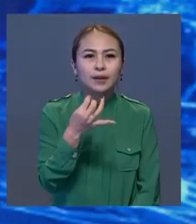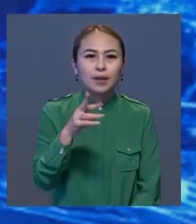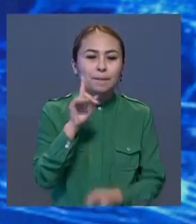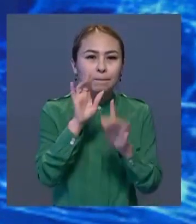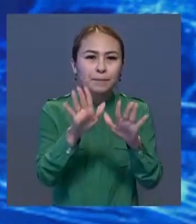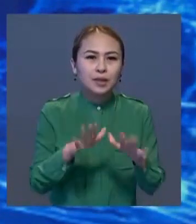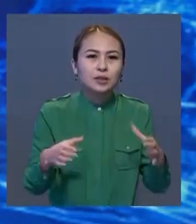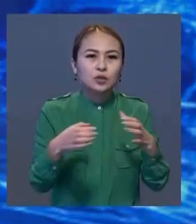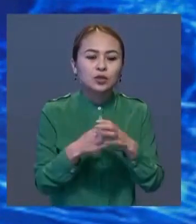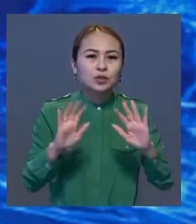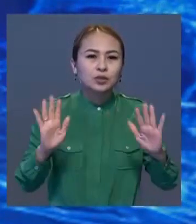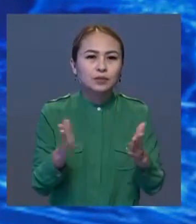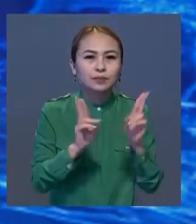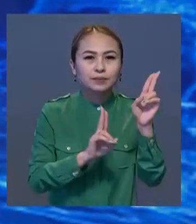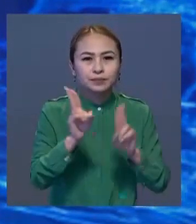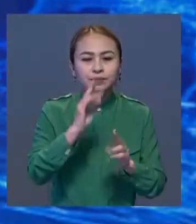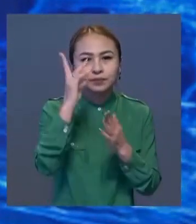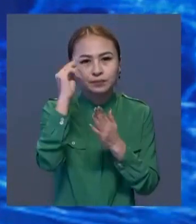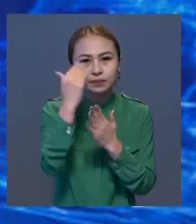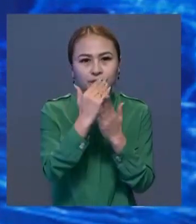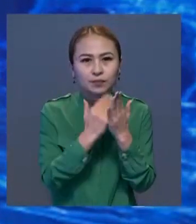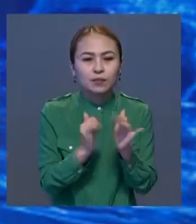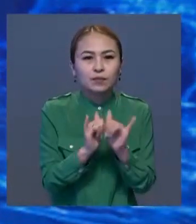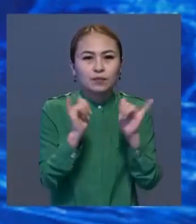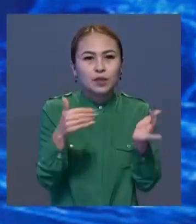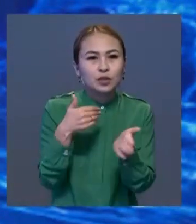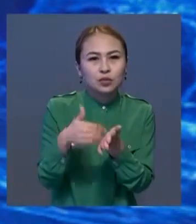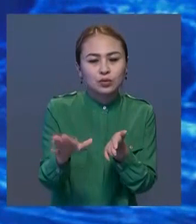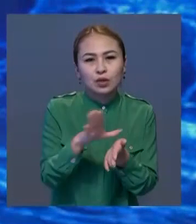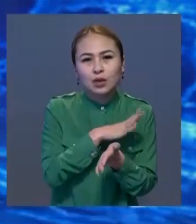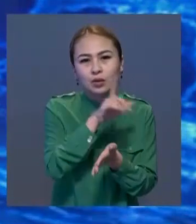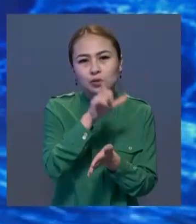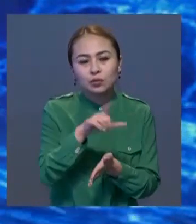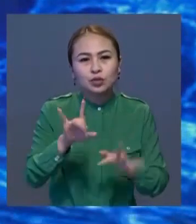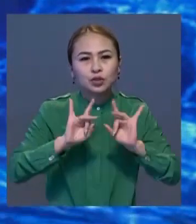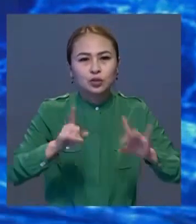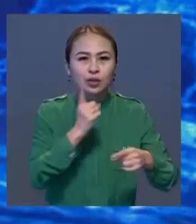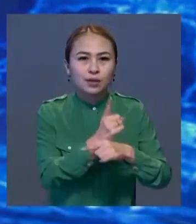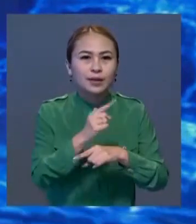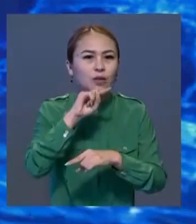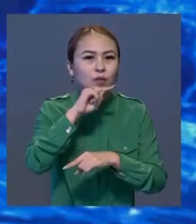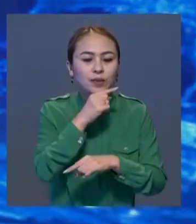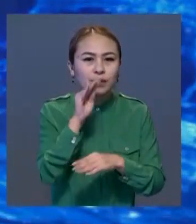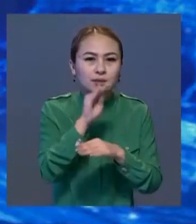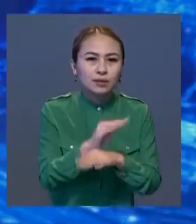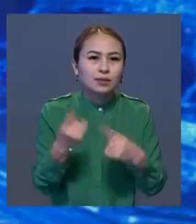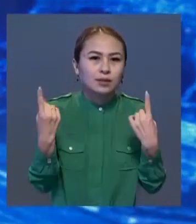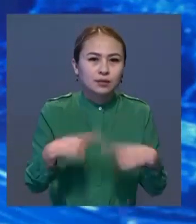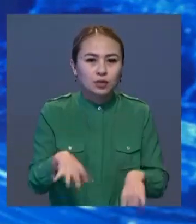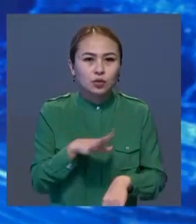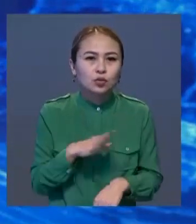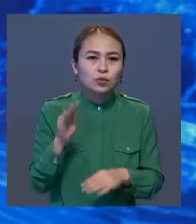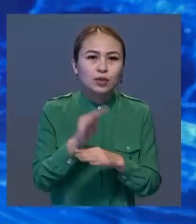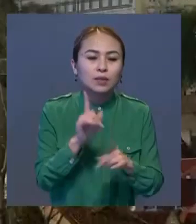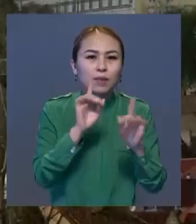Чехия парламенті елде төтенше жағдай режимінің мерзімін ұзартудан бас тартты. Шенеуніктердің айтуынша шектеу шаралары ел экономикасын тығырыққа